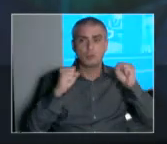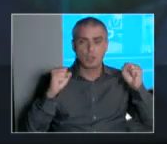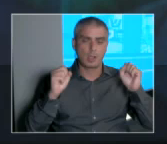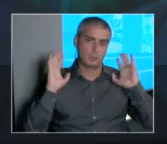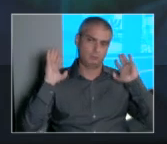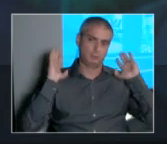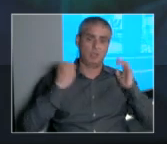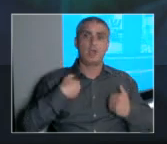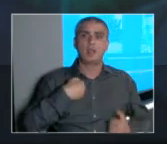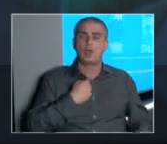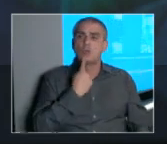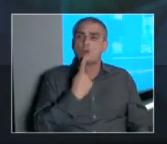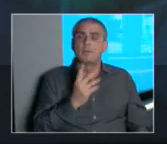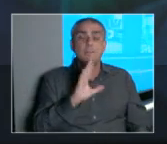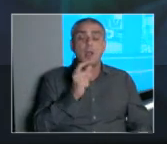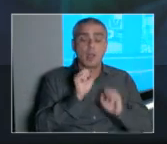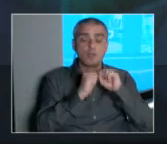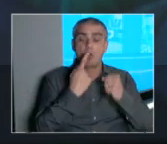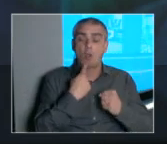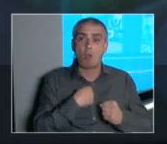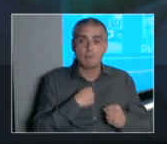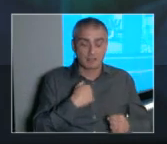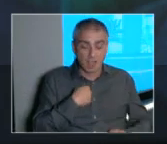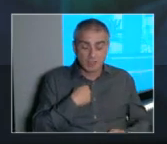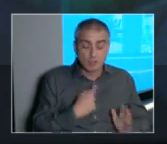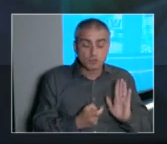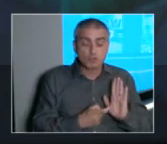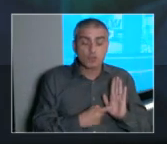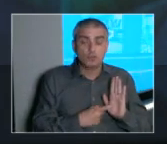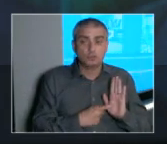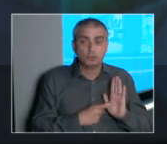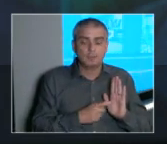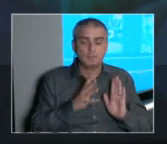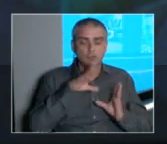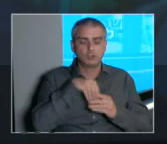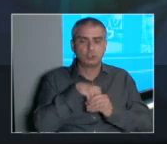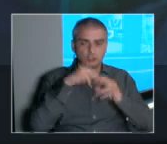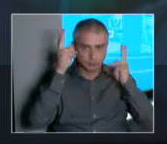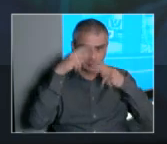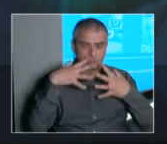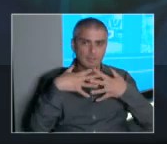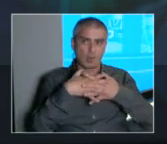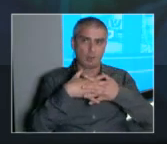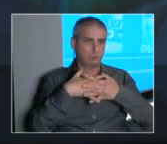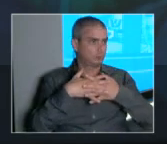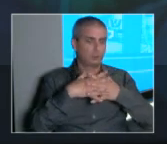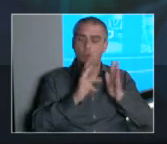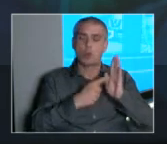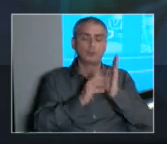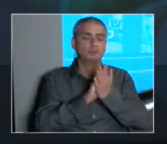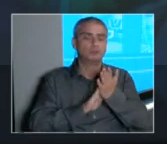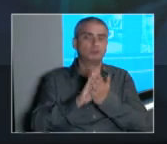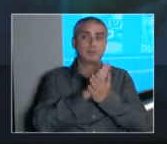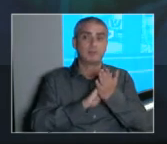מצוות. אנחנו אומרים מה שהתורה אומרת לנו. אנחנו דורשים מה שיש בהסכם קואליציוני. לא דורשים שום